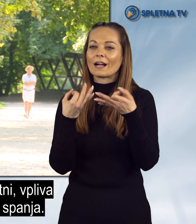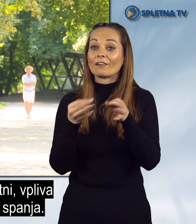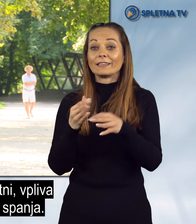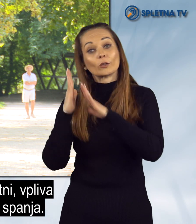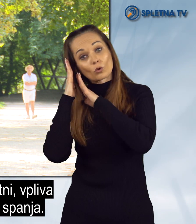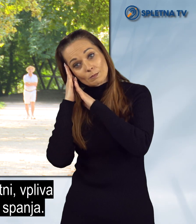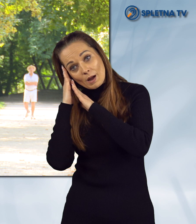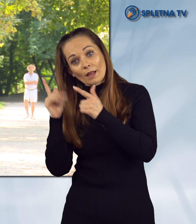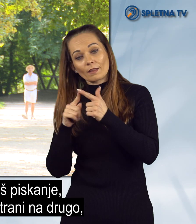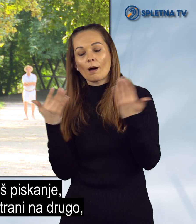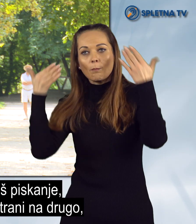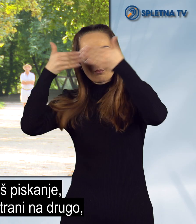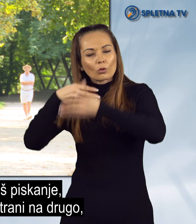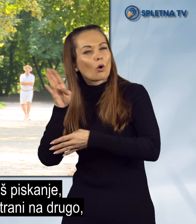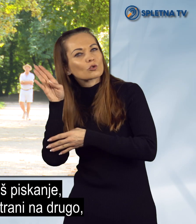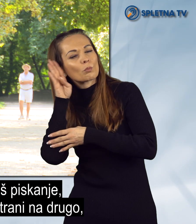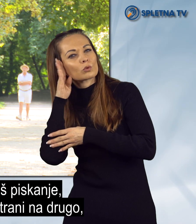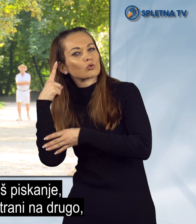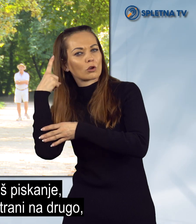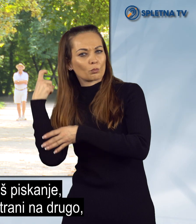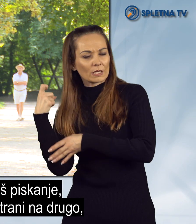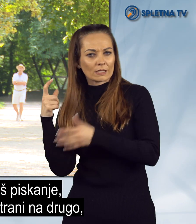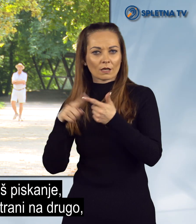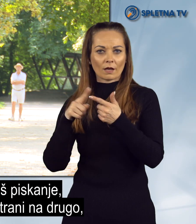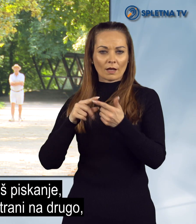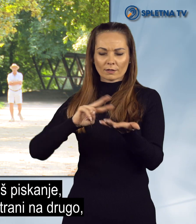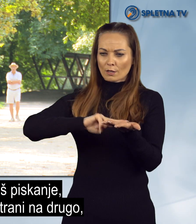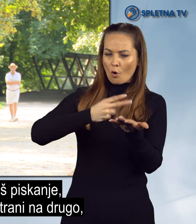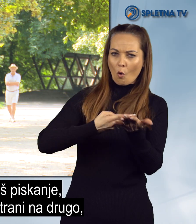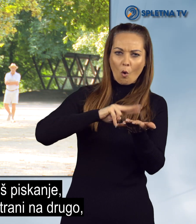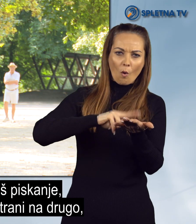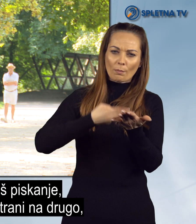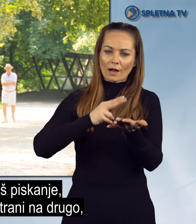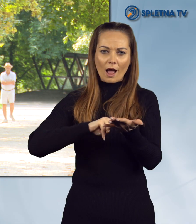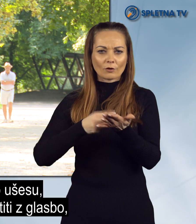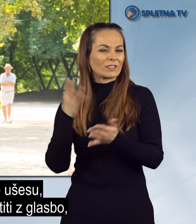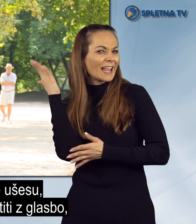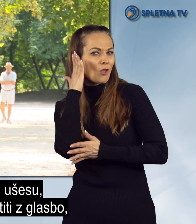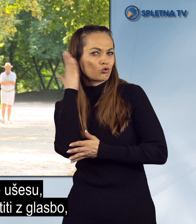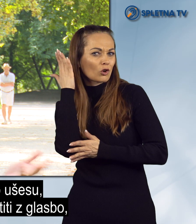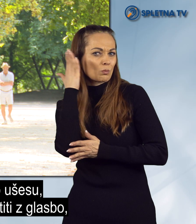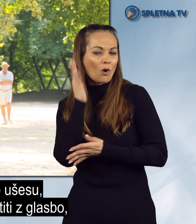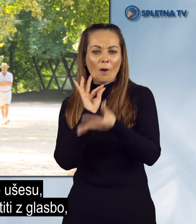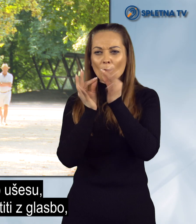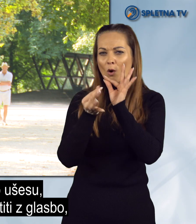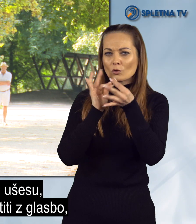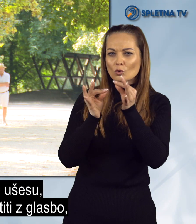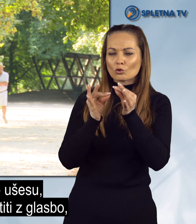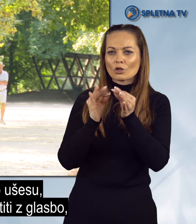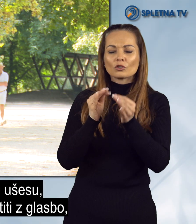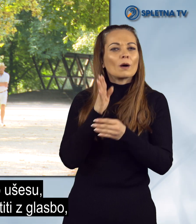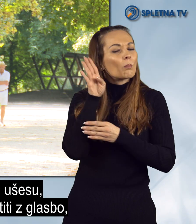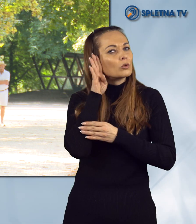kvaliteto spanja. Ponoči poslušaš piskanje, obračaš se z ene strani na drugo, tolčeš se po ušesu, probaš se zamotiti